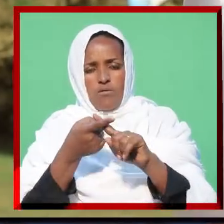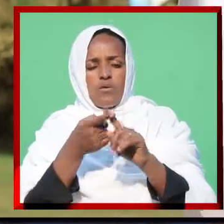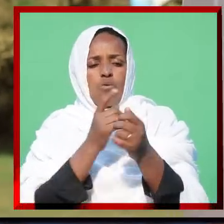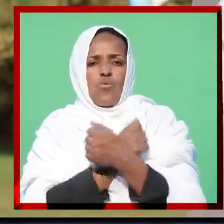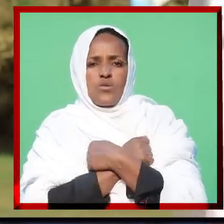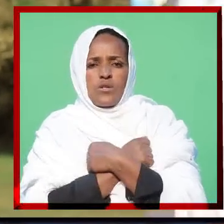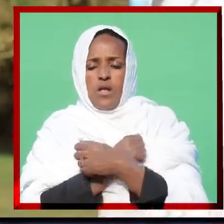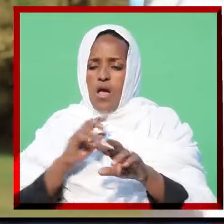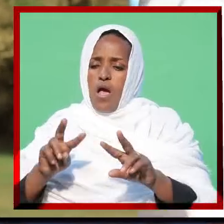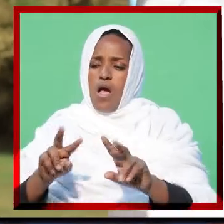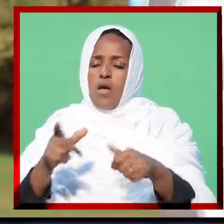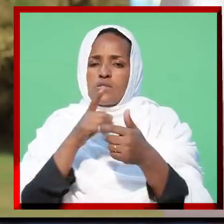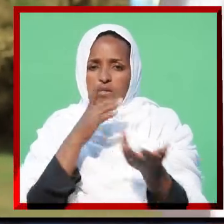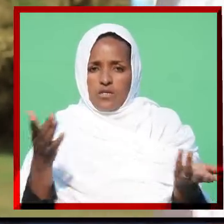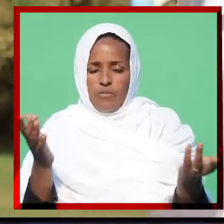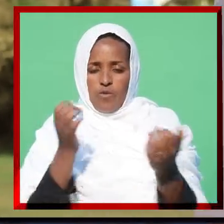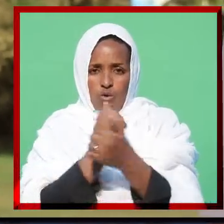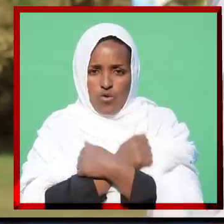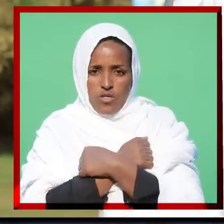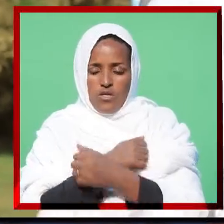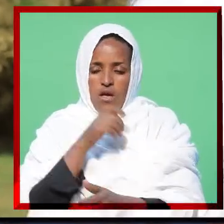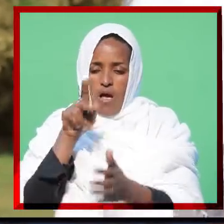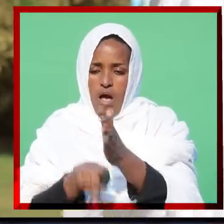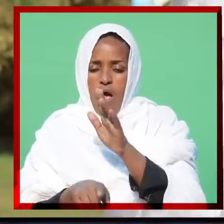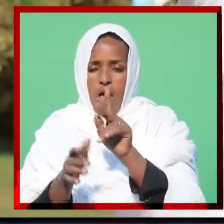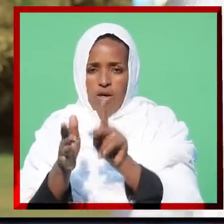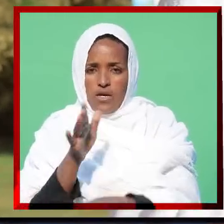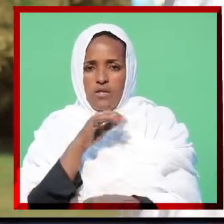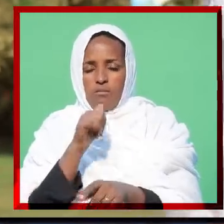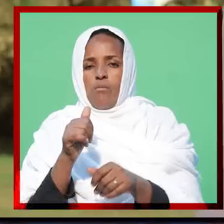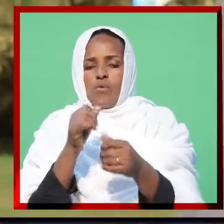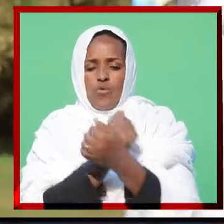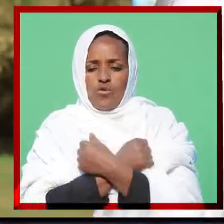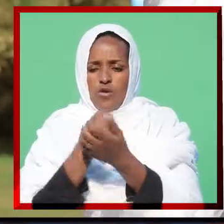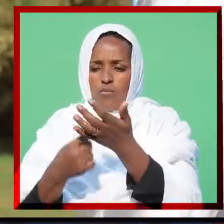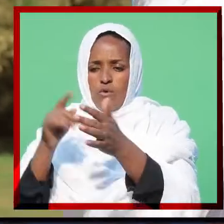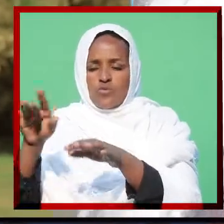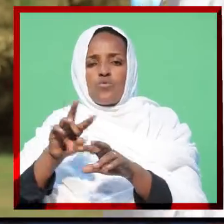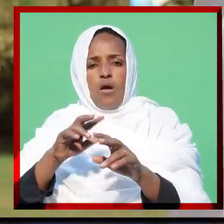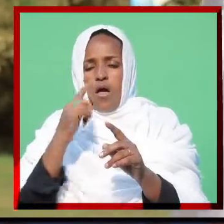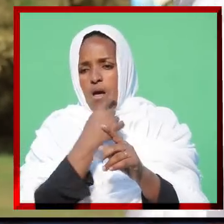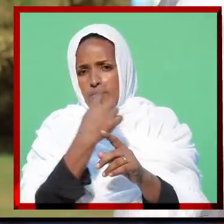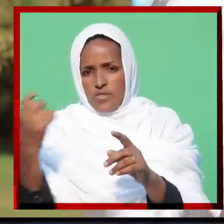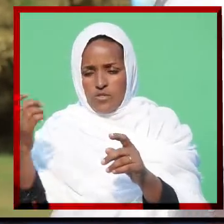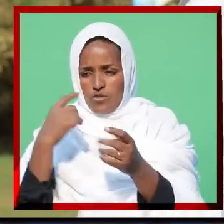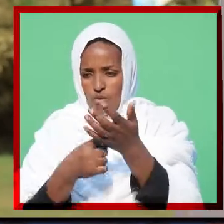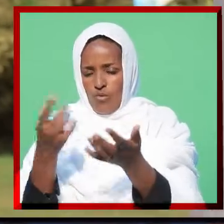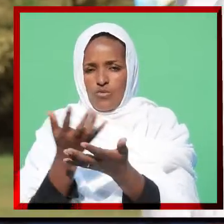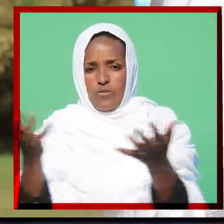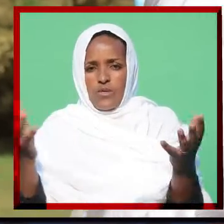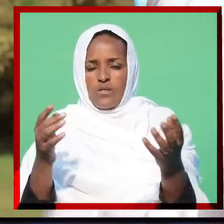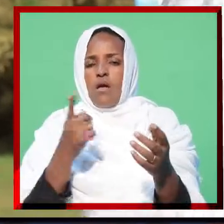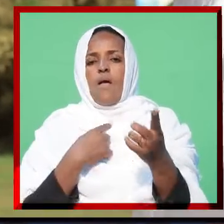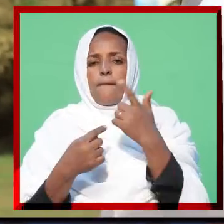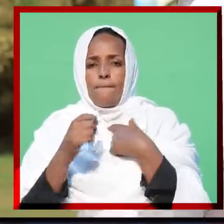እስከወደደ አይሰርቅም። ከወደደ አይገልም። ከወደደ በሱ ላይ አመነዝርም። የሱን ንብረት አይመኝም።